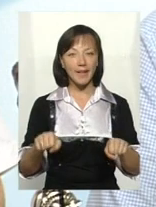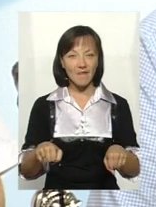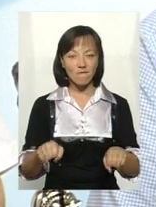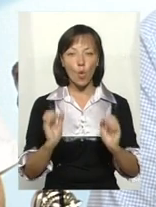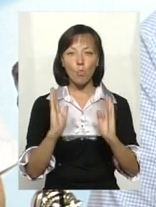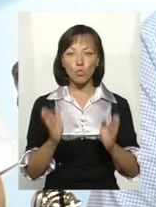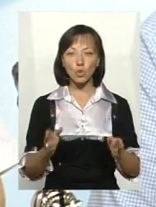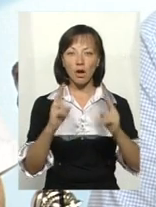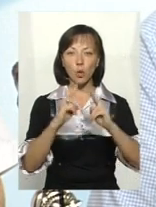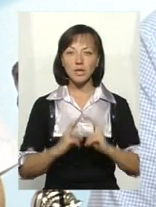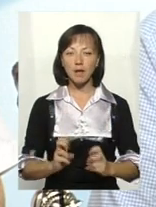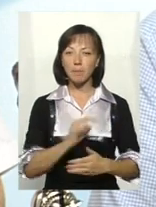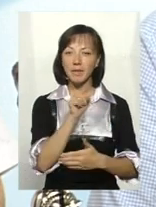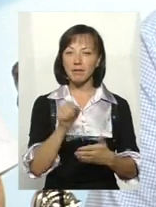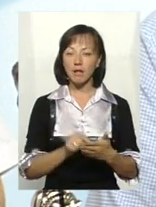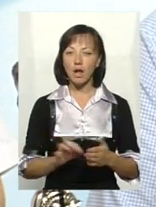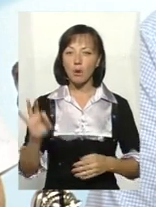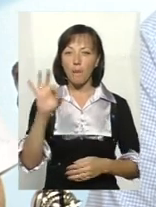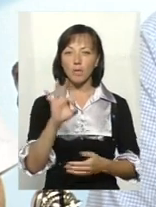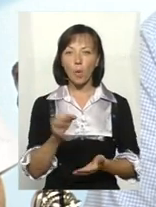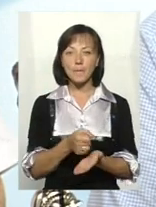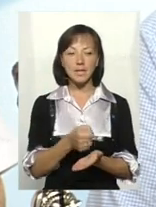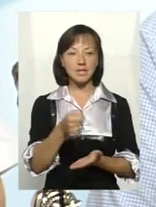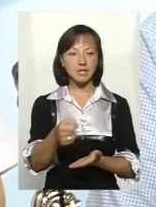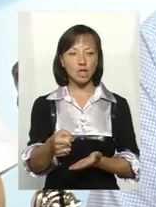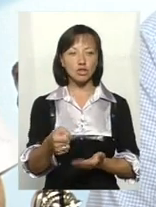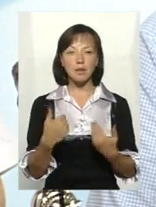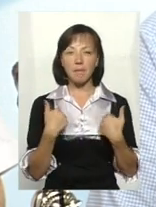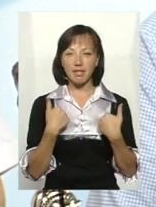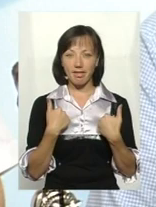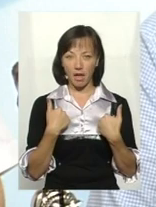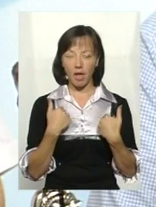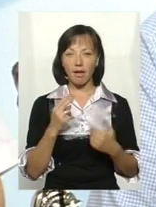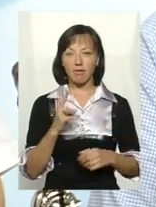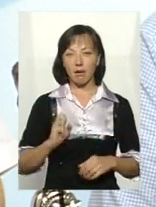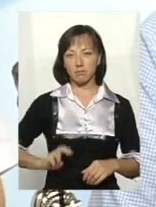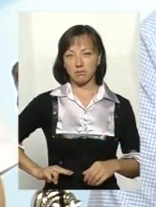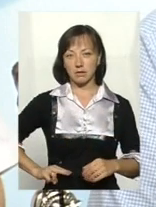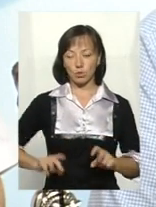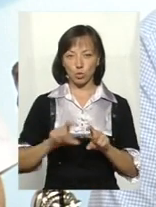буде розглянуто питання про призначення мене на посаду директора школи.